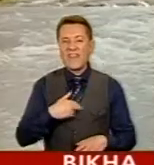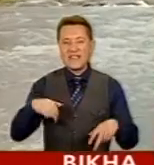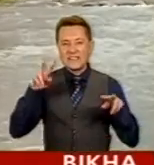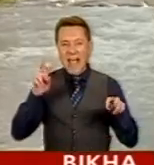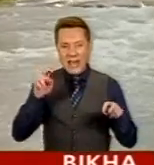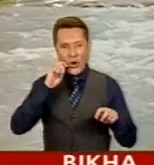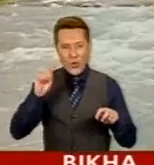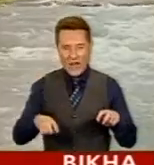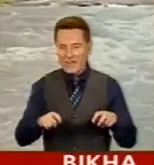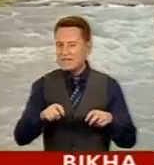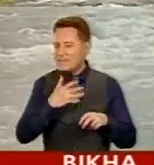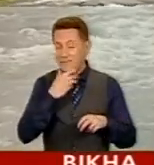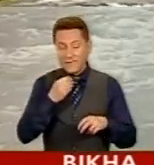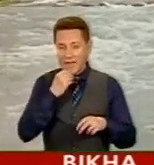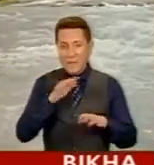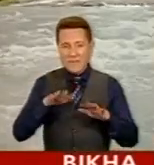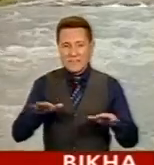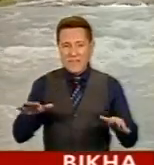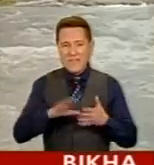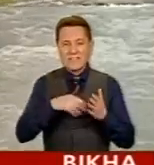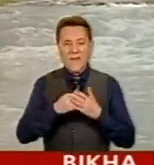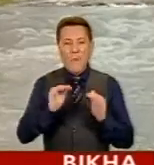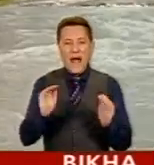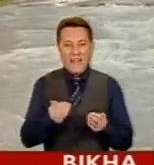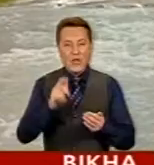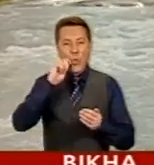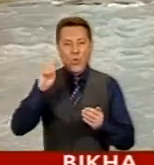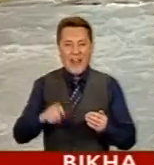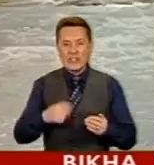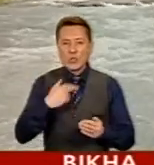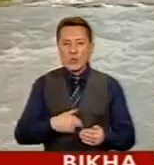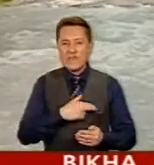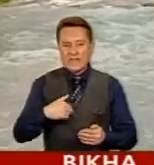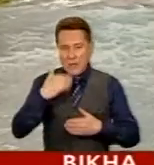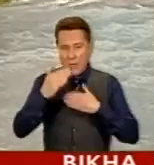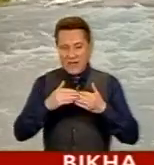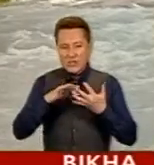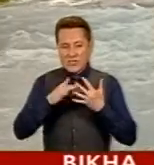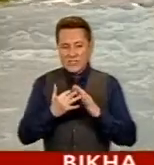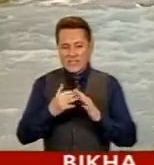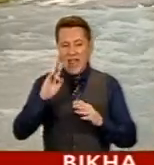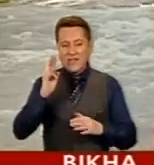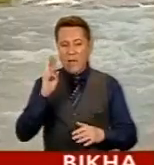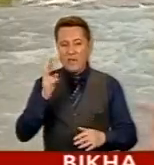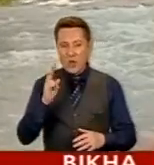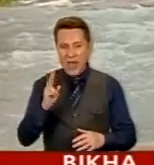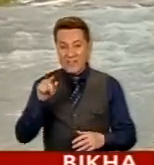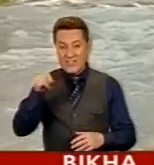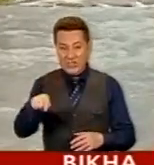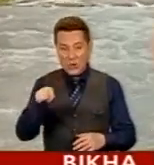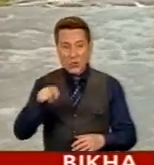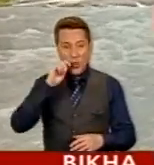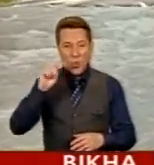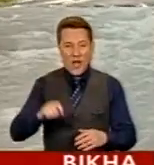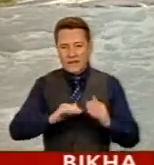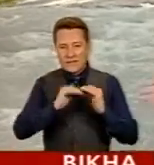Ці надзвичайно красиві місця називають маленькою українською Швейцарією. Ми поблизу села Мігія, що на Миколаївщині. Тут український